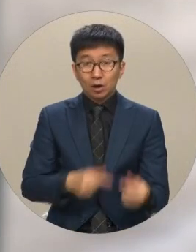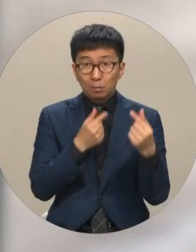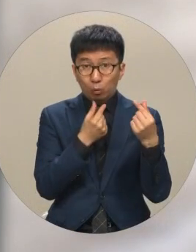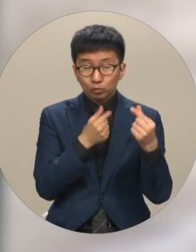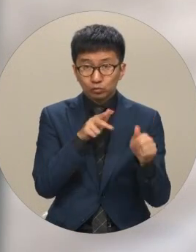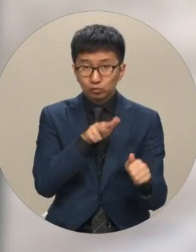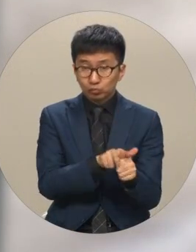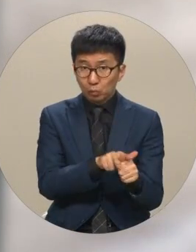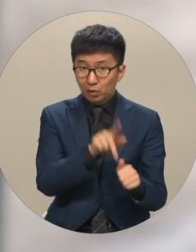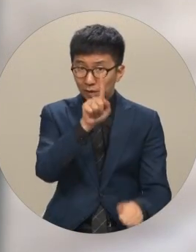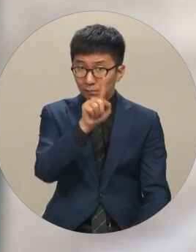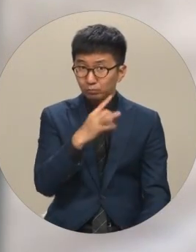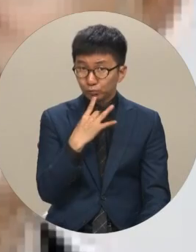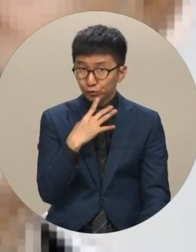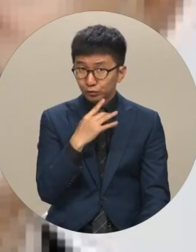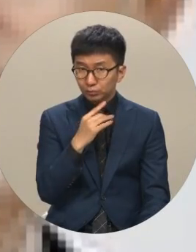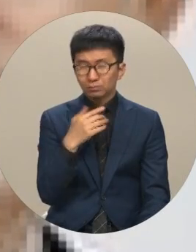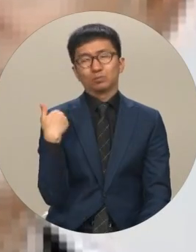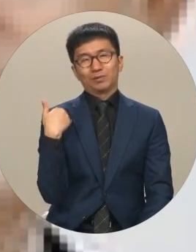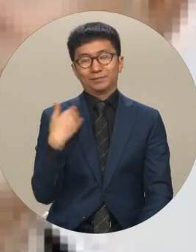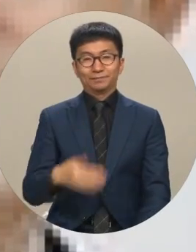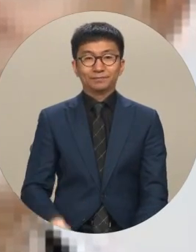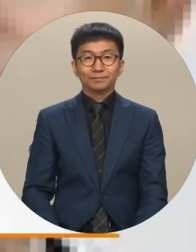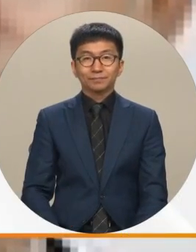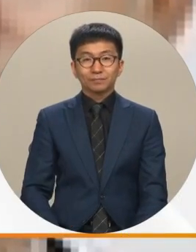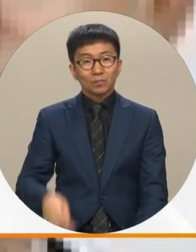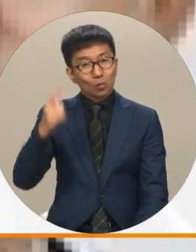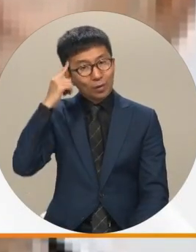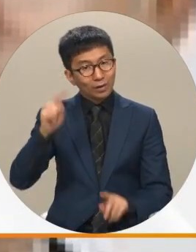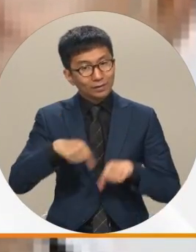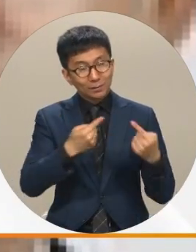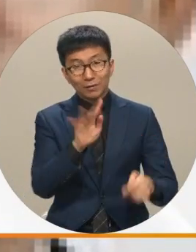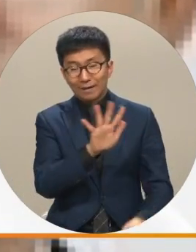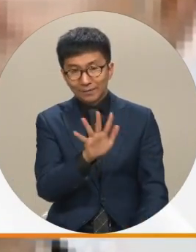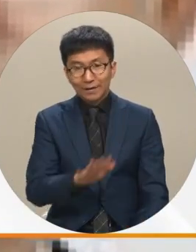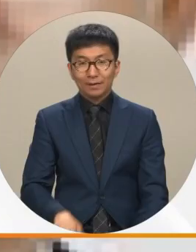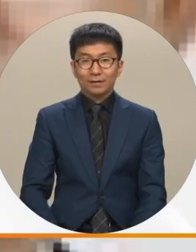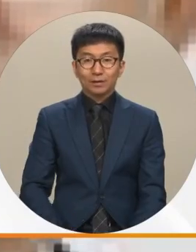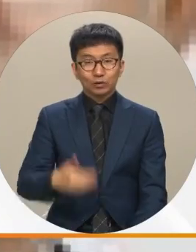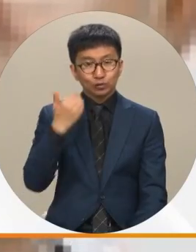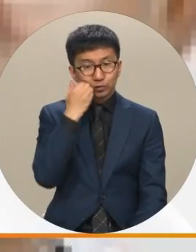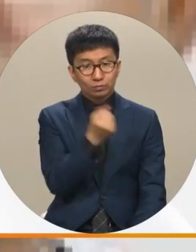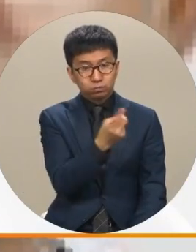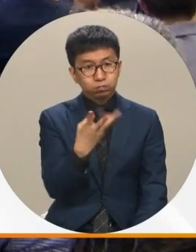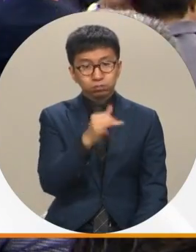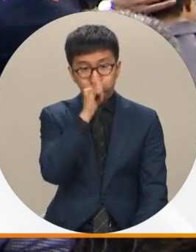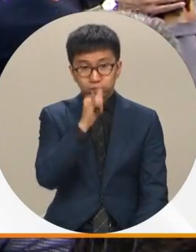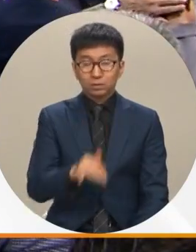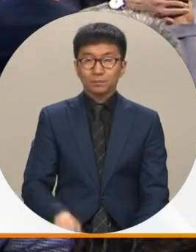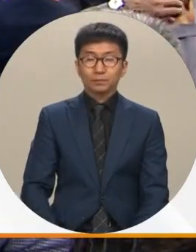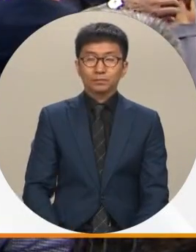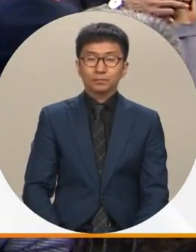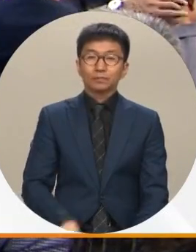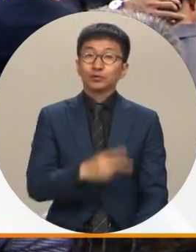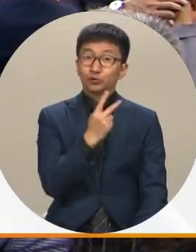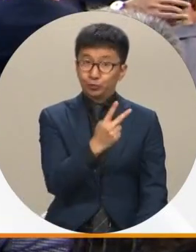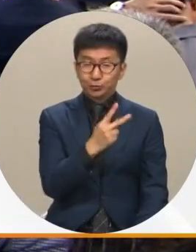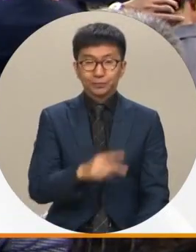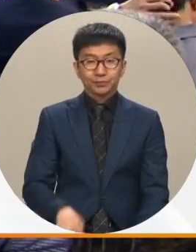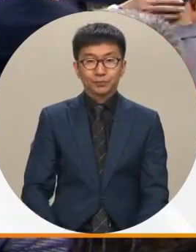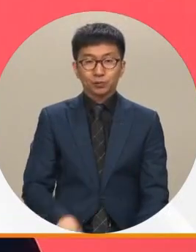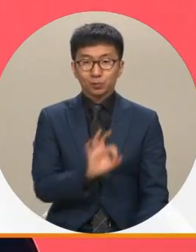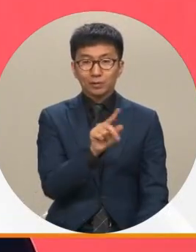명만 나올진 미지수입니다 단일화에 참여하지 않은수 후보도 두명 있을 더어 안양옥 후보는